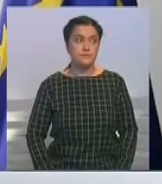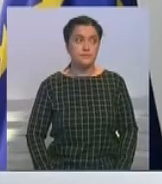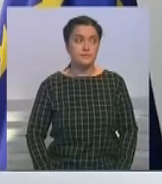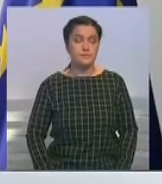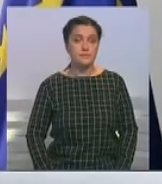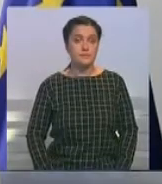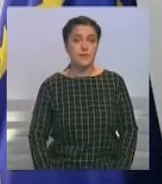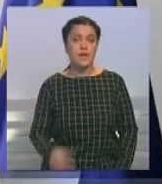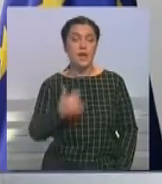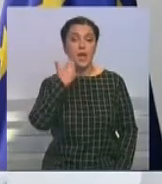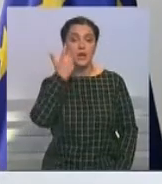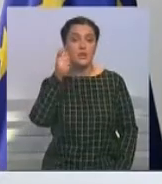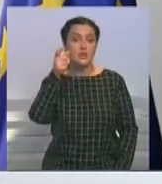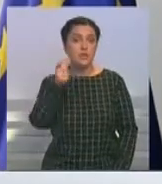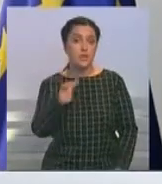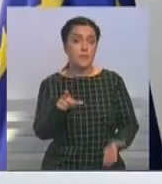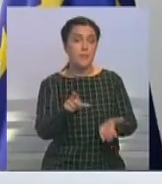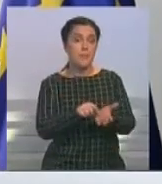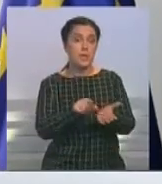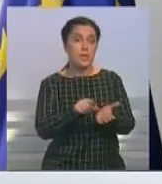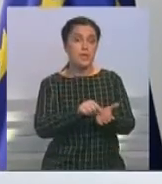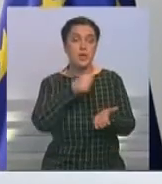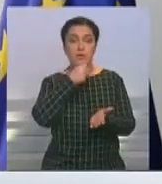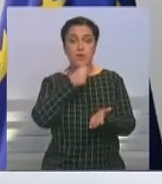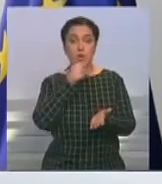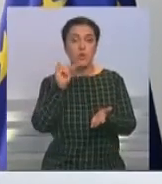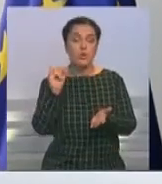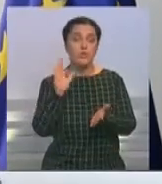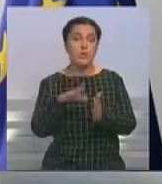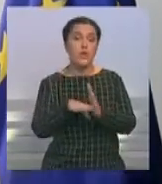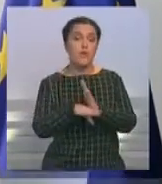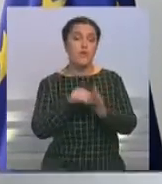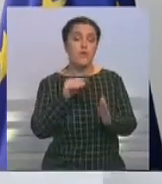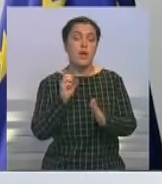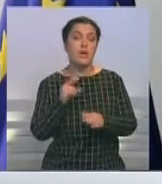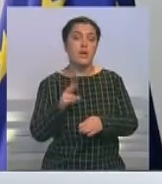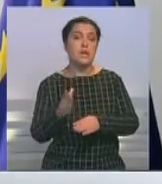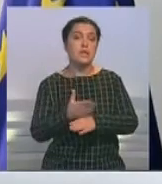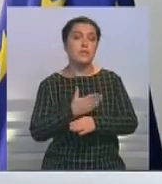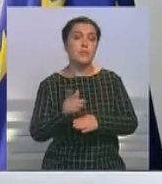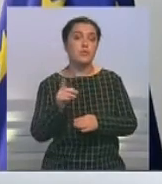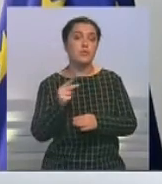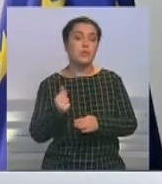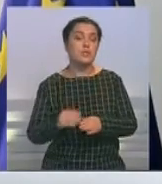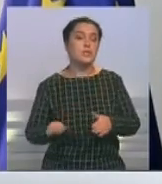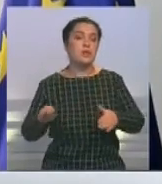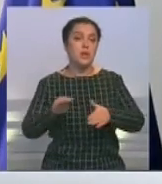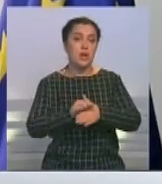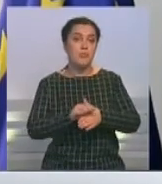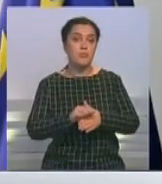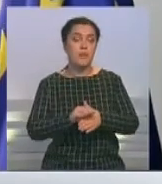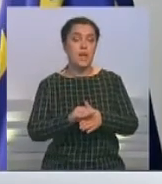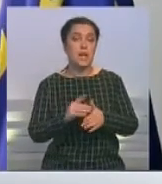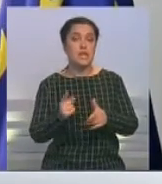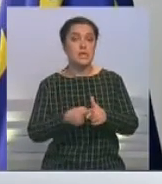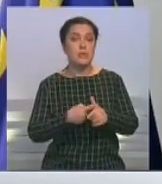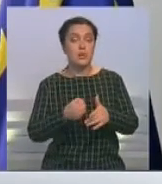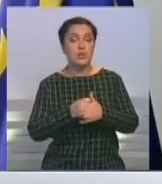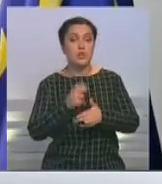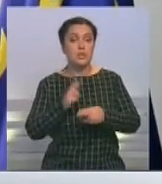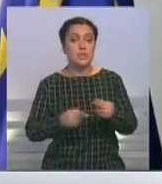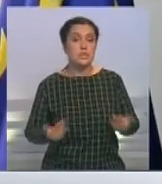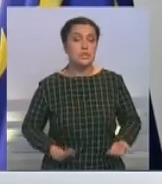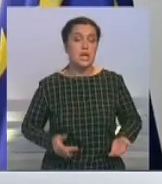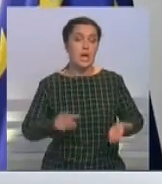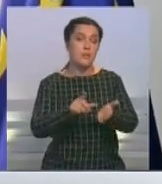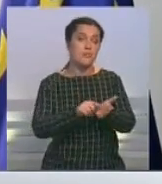Когда человек достигает пенсионного возраста, у него будет выбор, как распорядиться тем, что им накоплено. Либо до конца жизни получать пенсию,